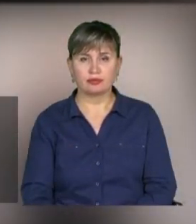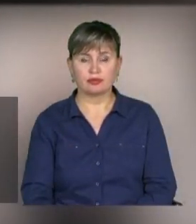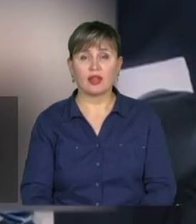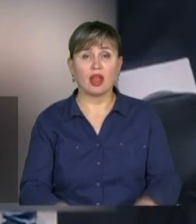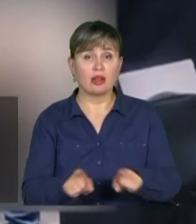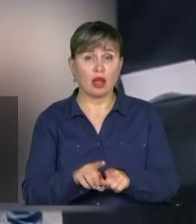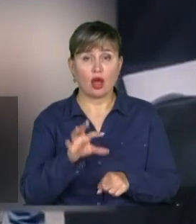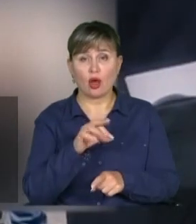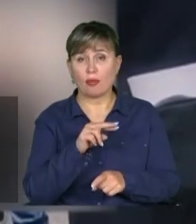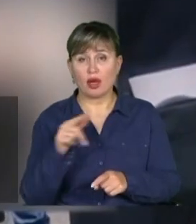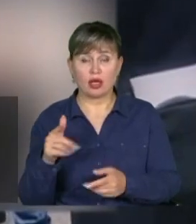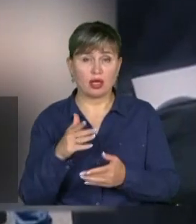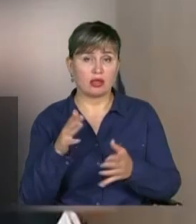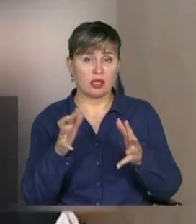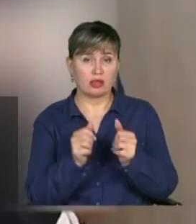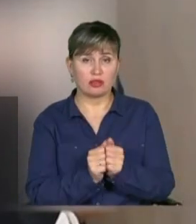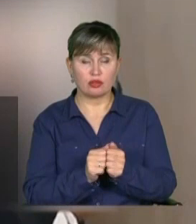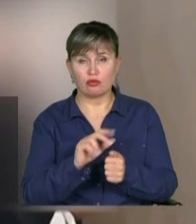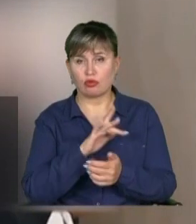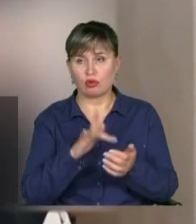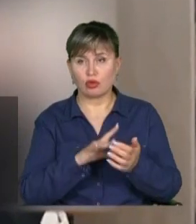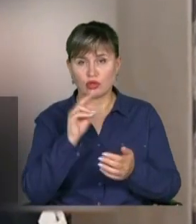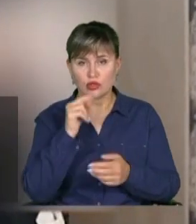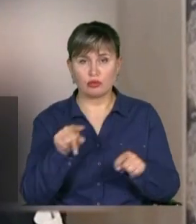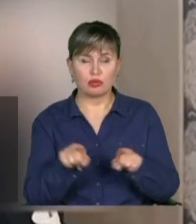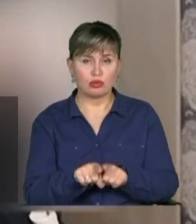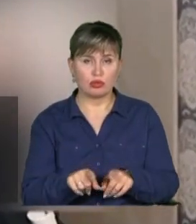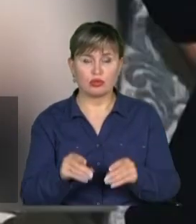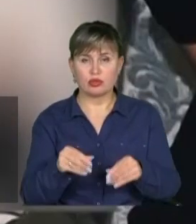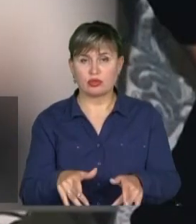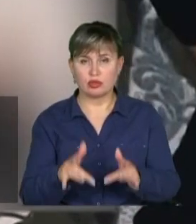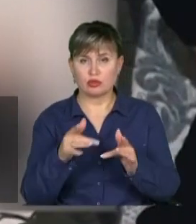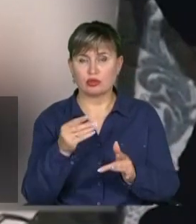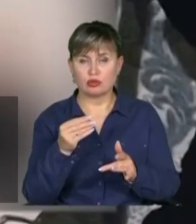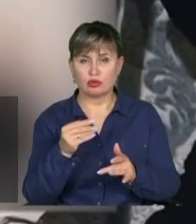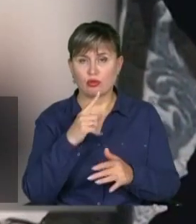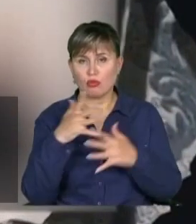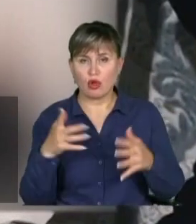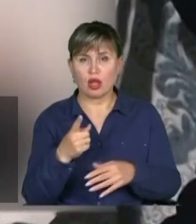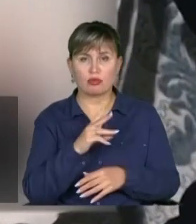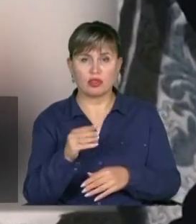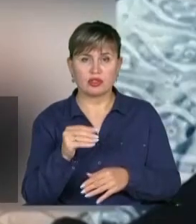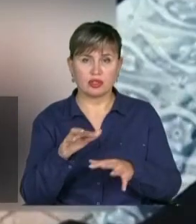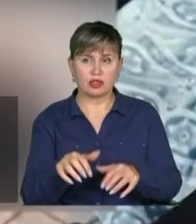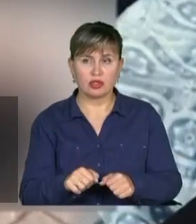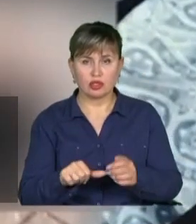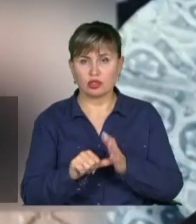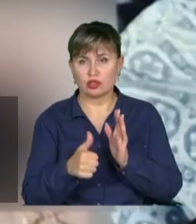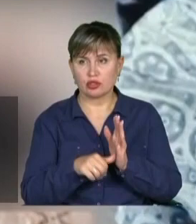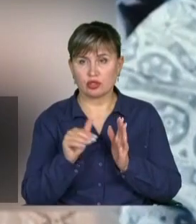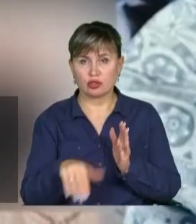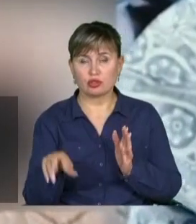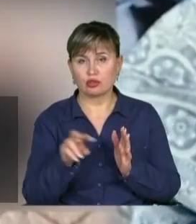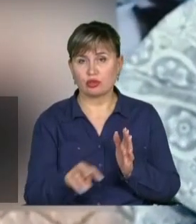Аналогичное ОПГ ликвидировано в городе Шымкент. Здесь также изъято денежные средства на сумму более 1 миллиона тенге, 16 тысяч долларов